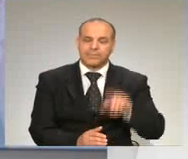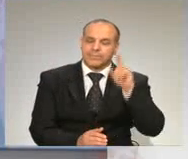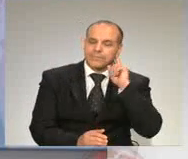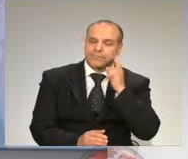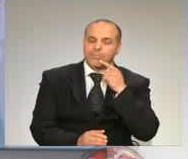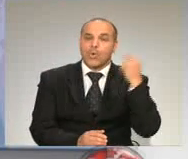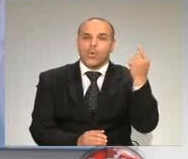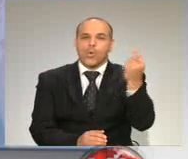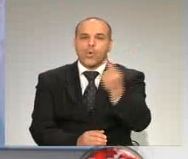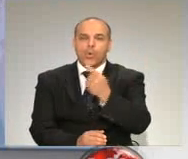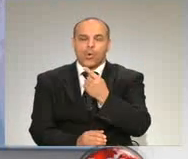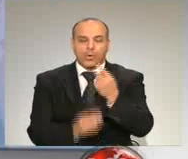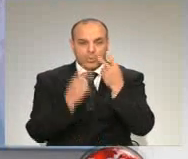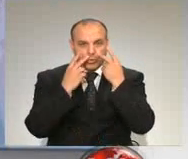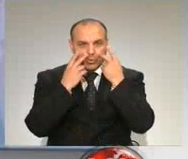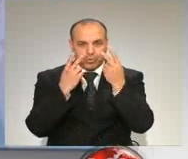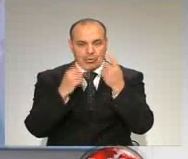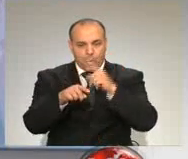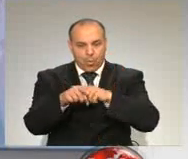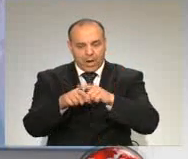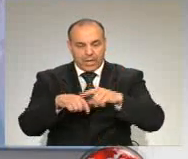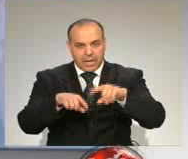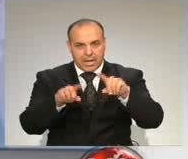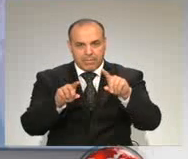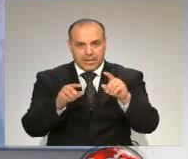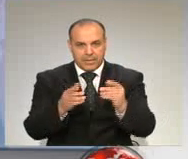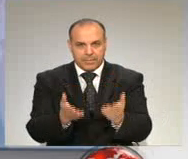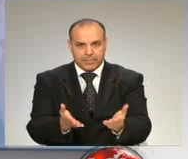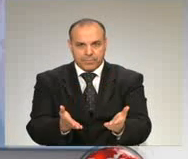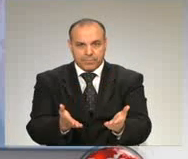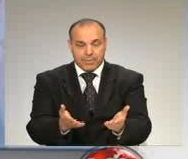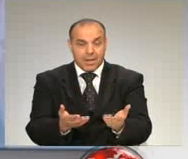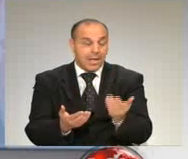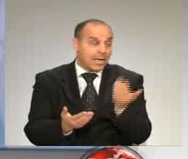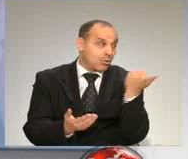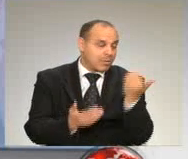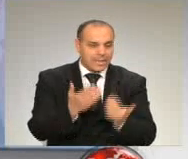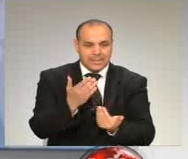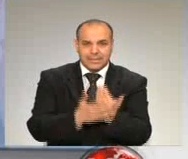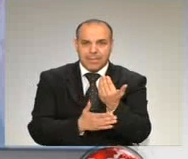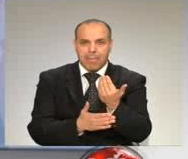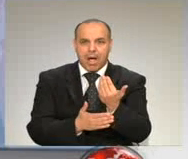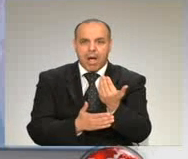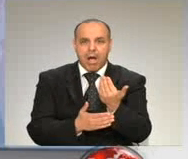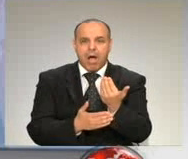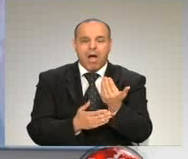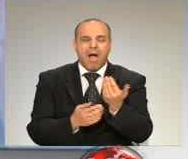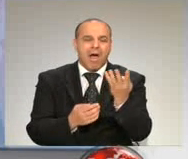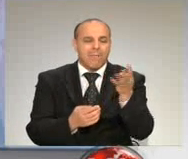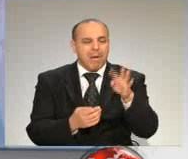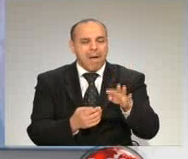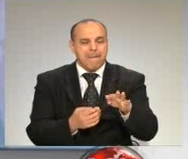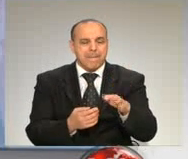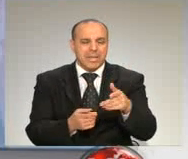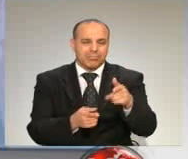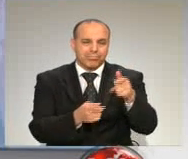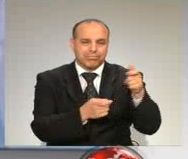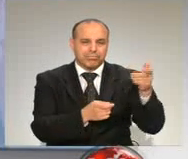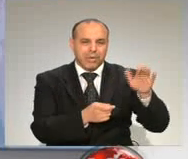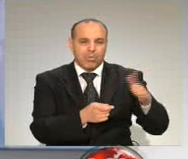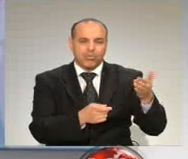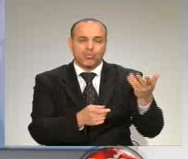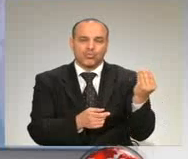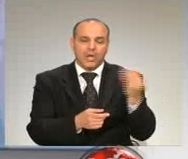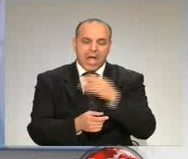مرحبا بكم مشاهدينا في هذا الموعد الإخباري. تم صباح اليوم تسليم جثامين الشهداء 4 من عناصر